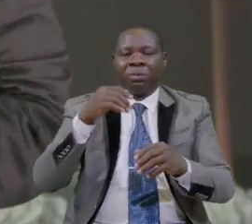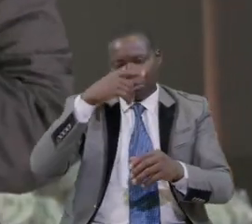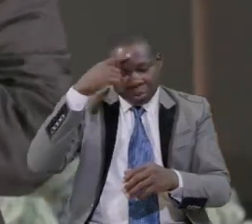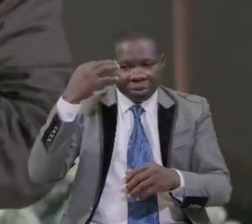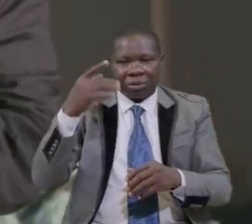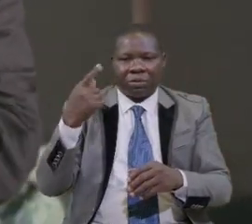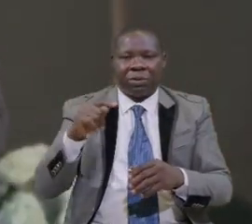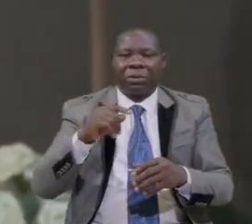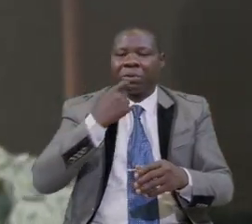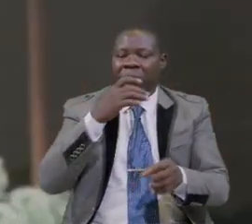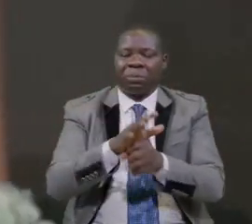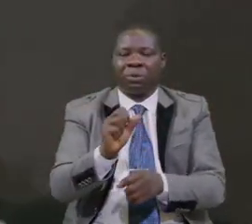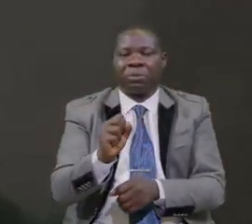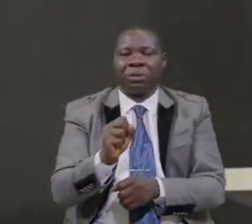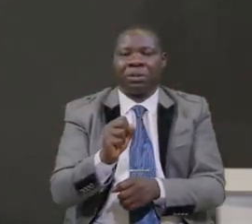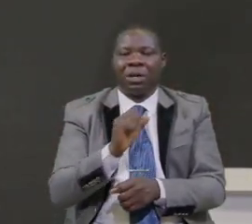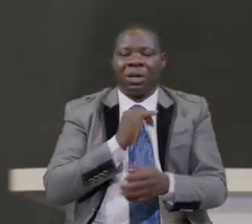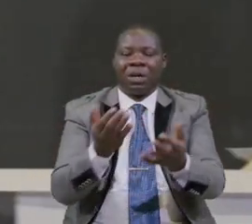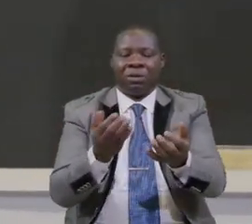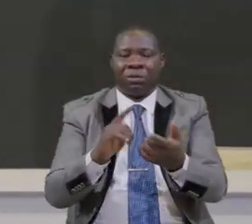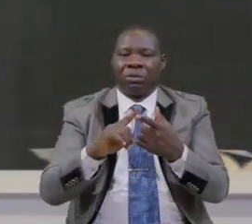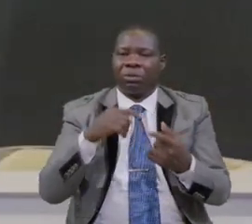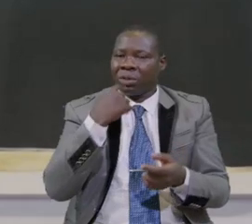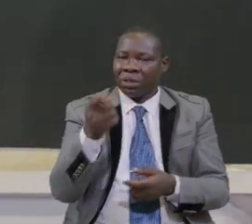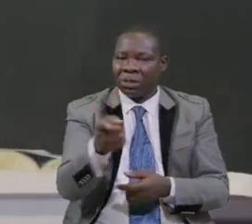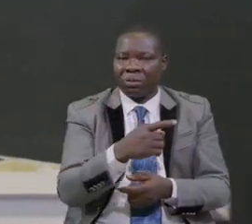des promesses. Je veux vous dire,